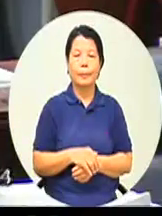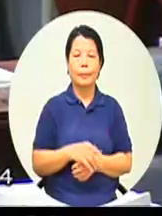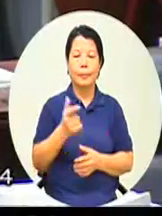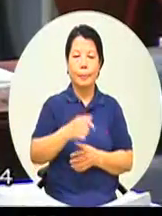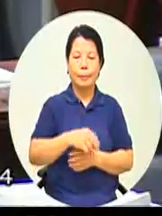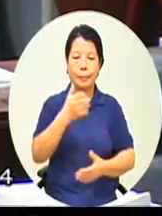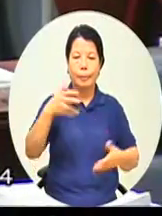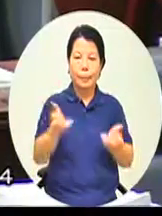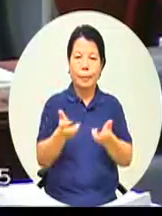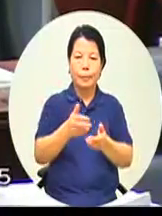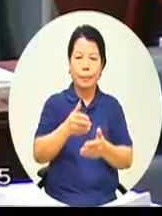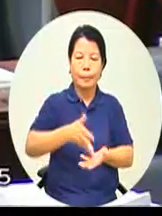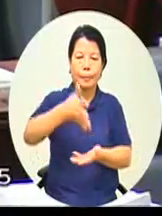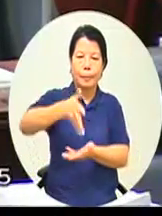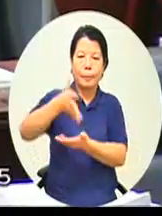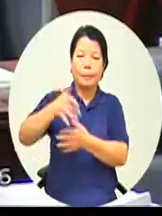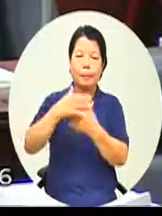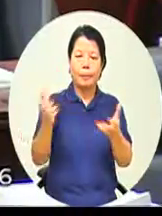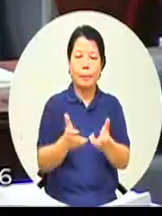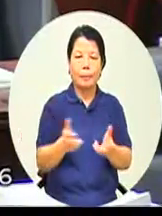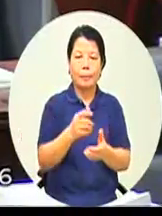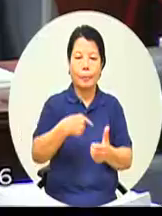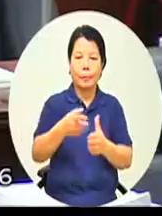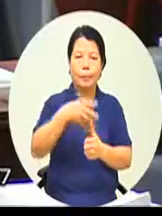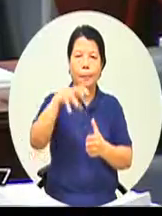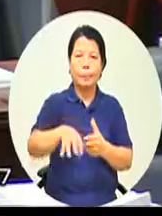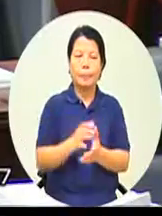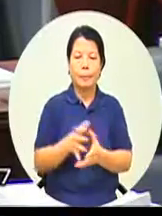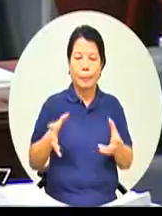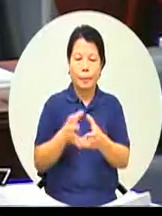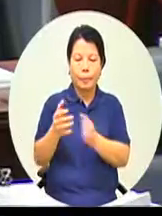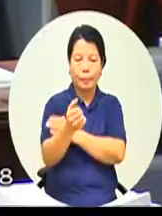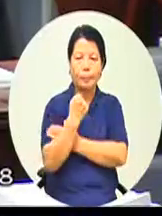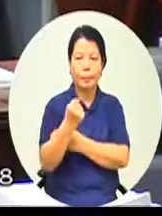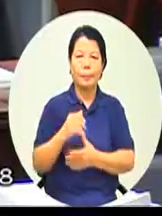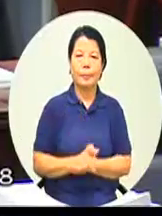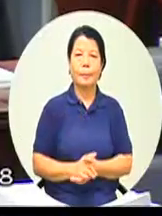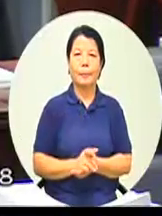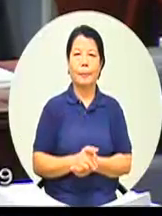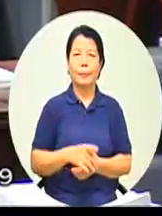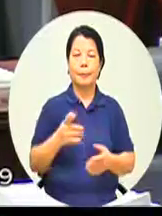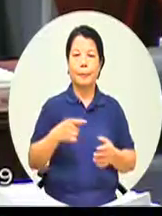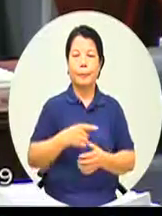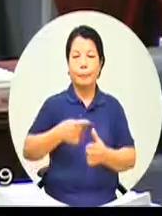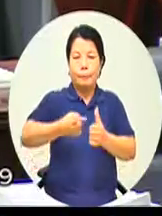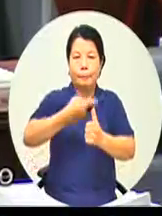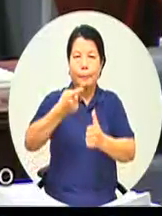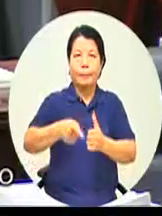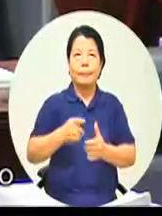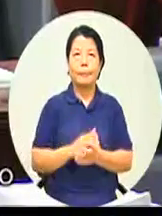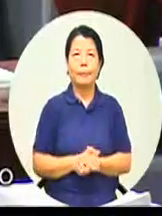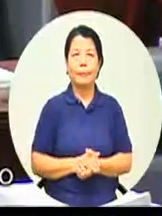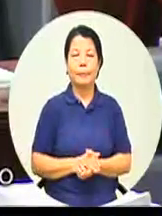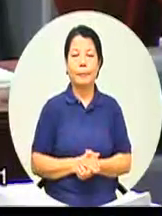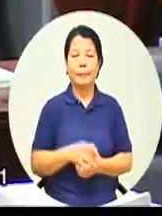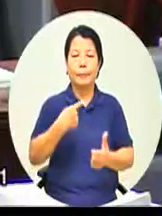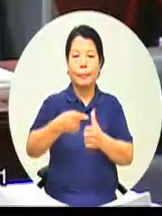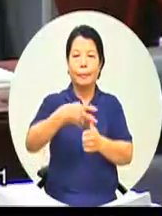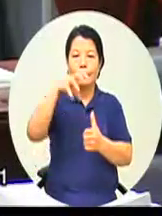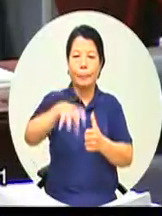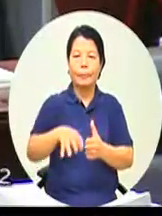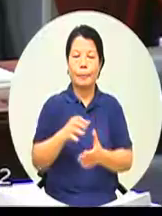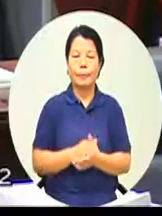设来教育部门的这个建设，我们来共同来努力哈。那首先在教育局方